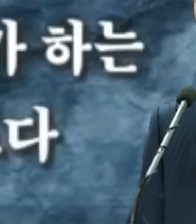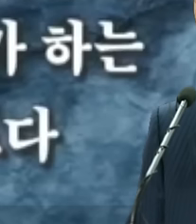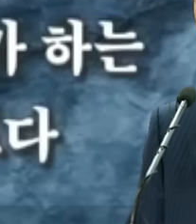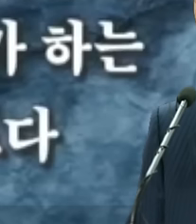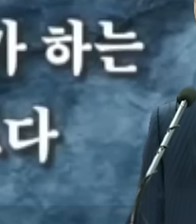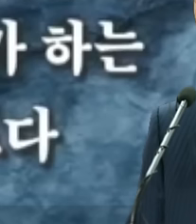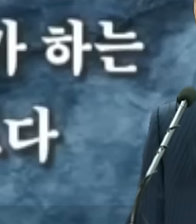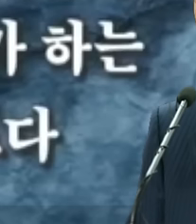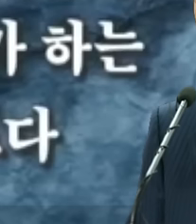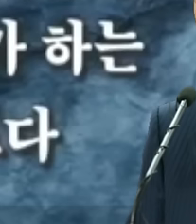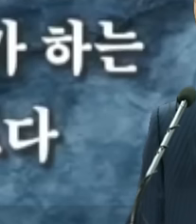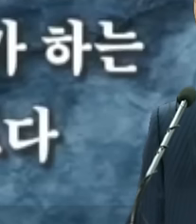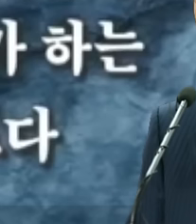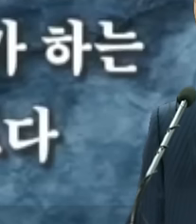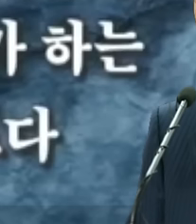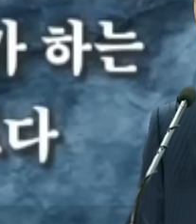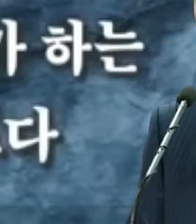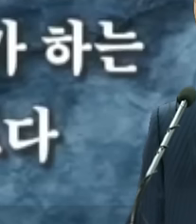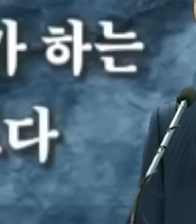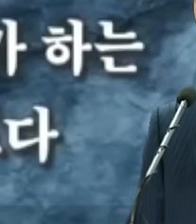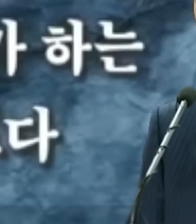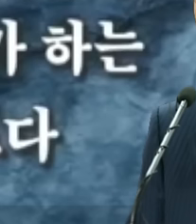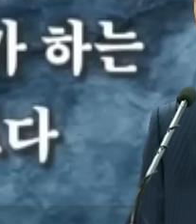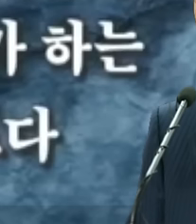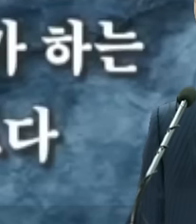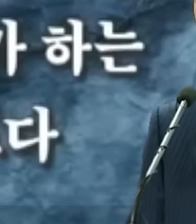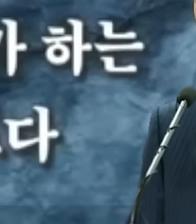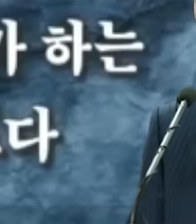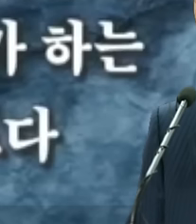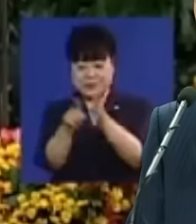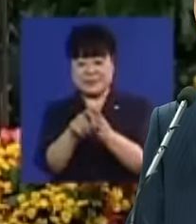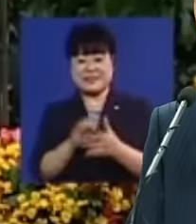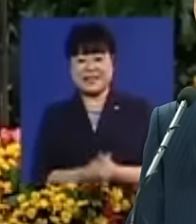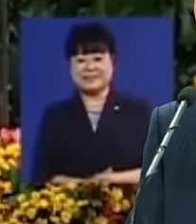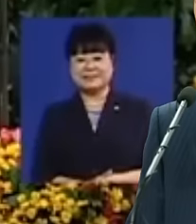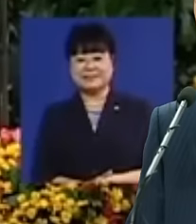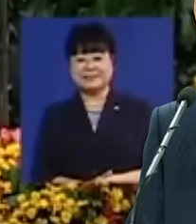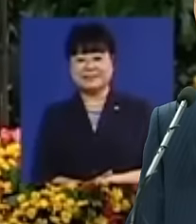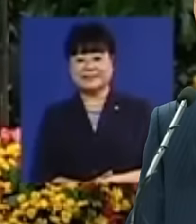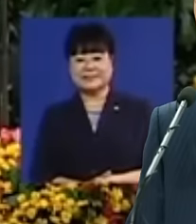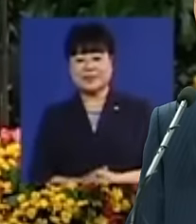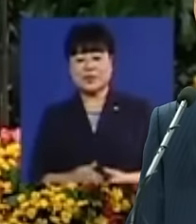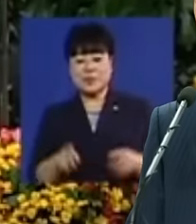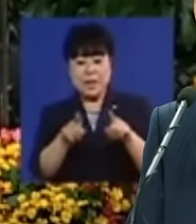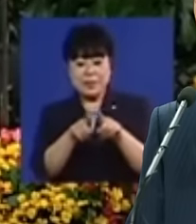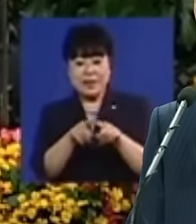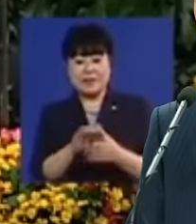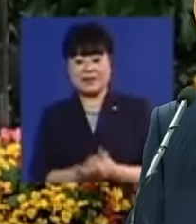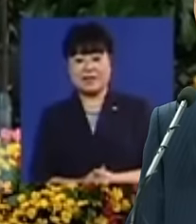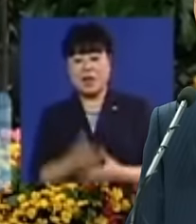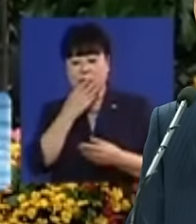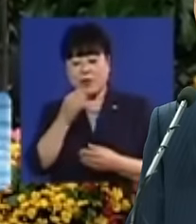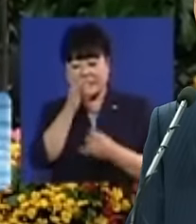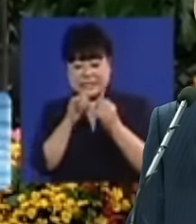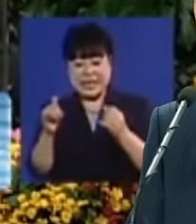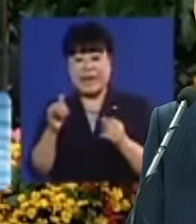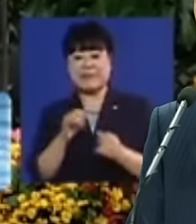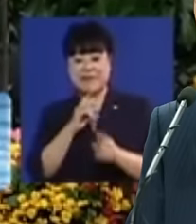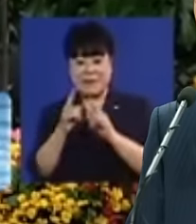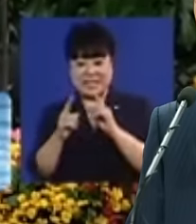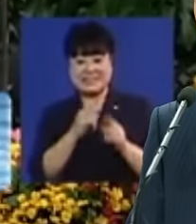다 형통하리로다. 아멘. 오늘 저는 여러분과 더불어 복 있는 사람이란